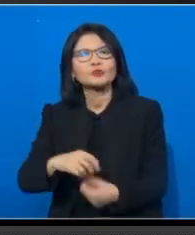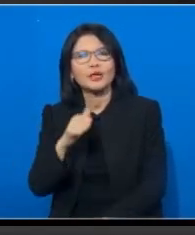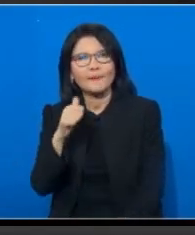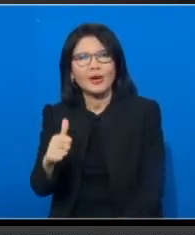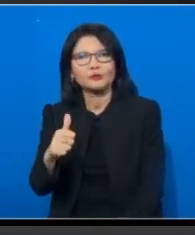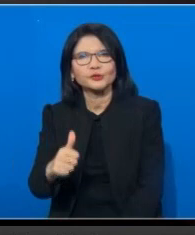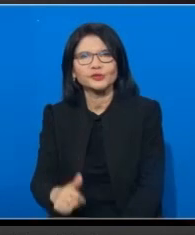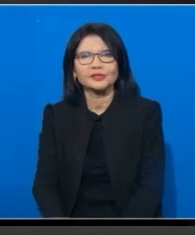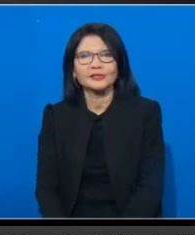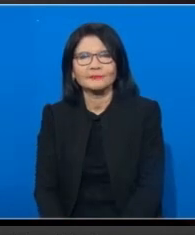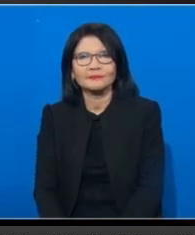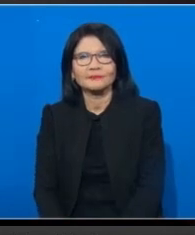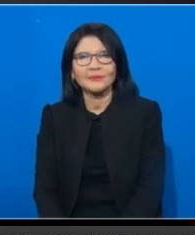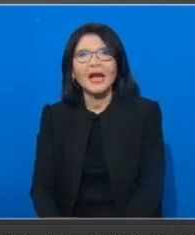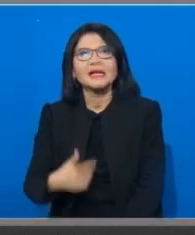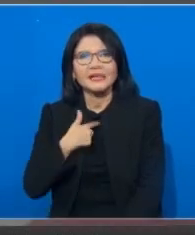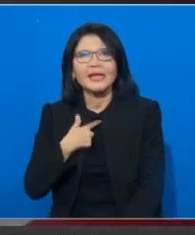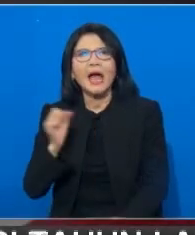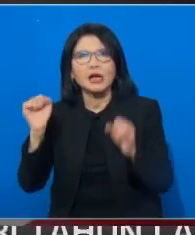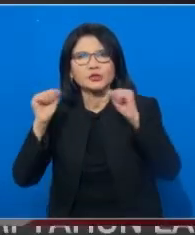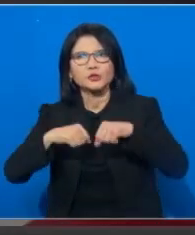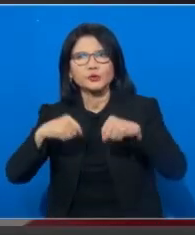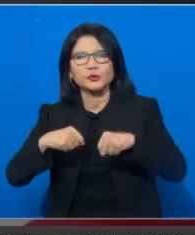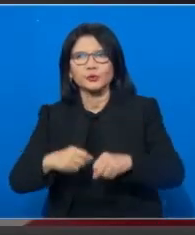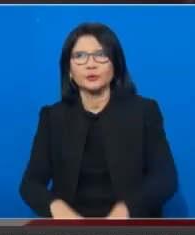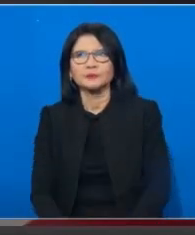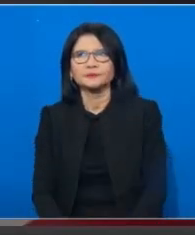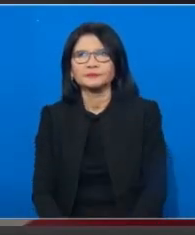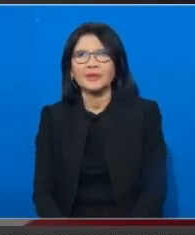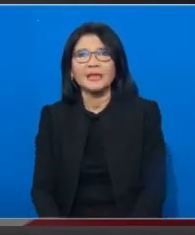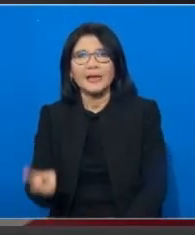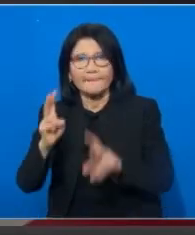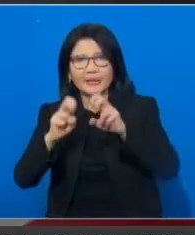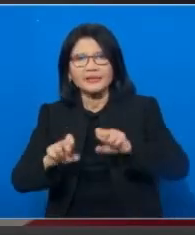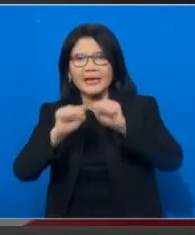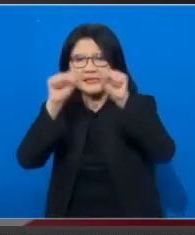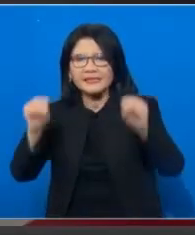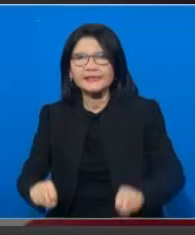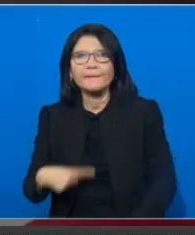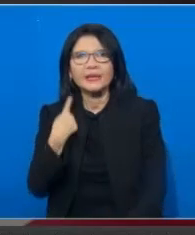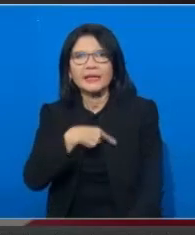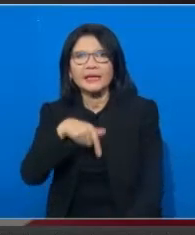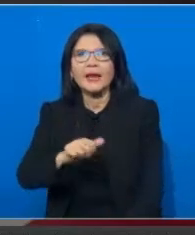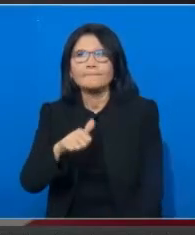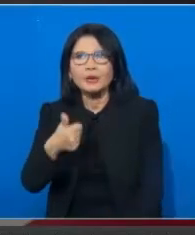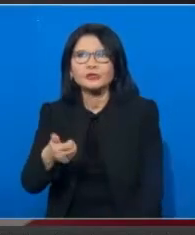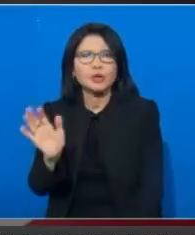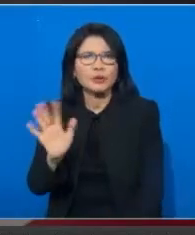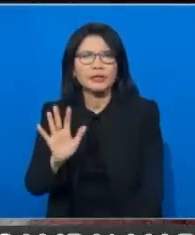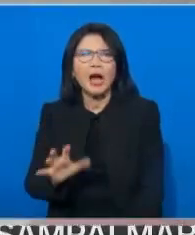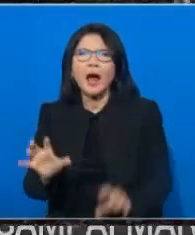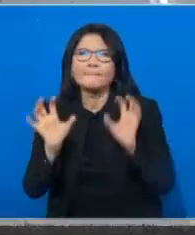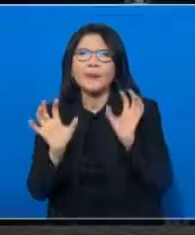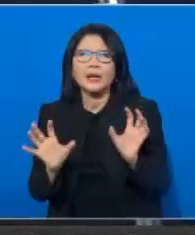ya, saya juga sependapat. Mengkaji sekarang sistem kita ini baik atau tidak, karena banyak